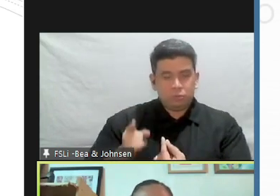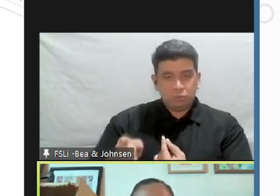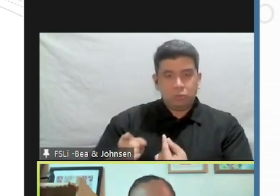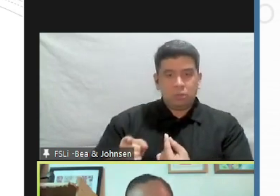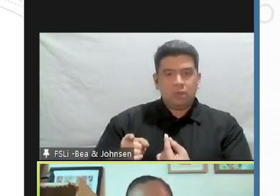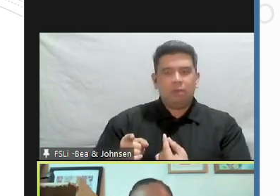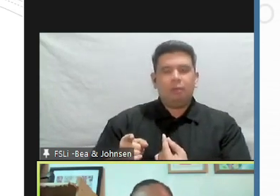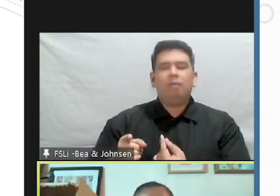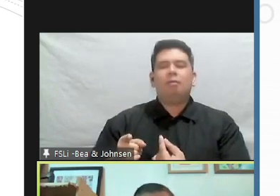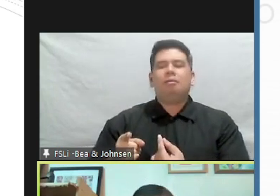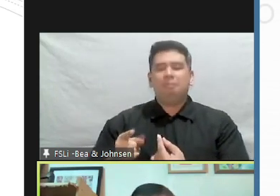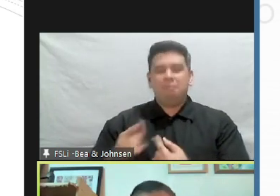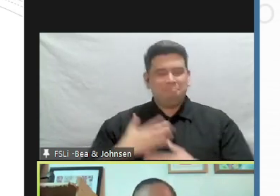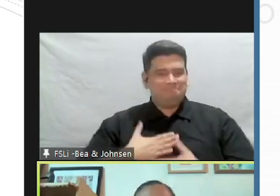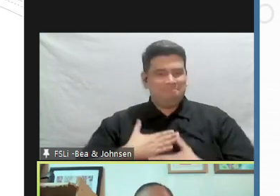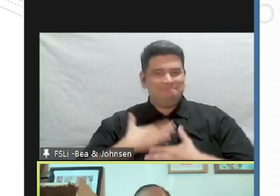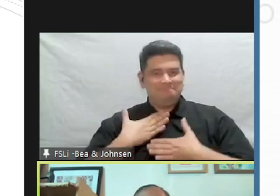no?